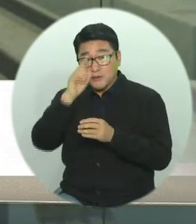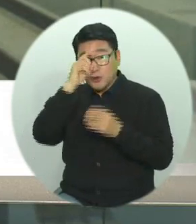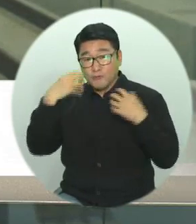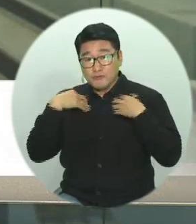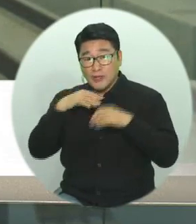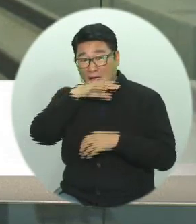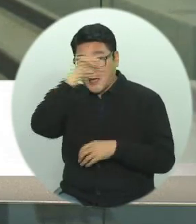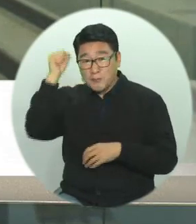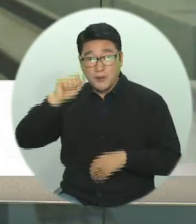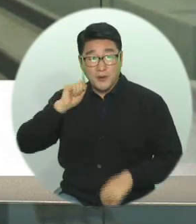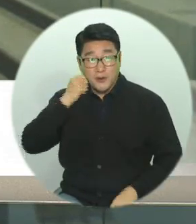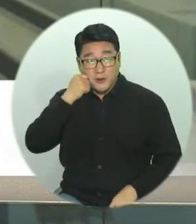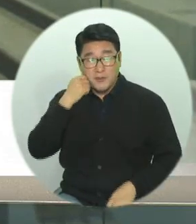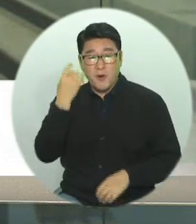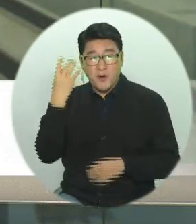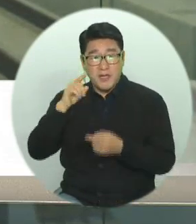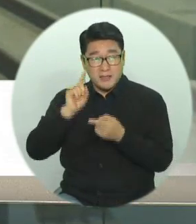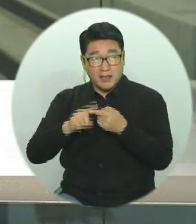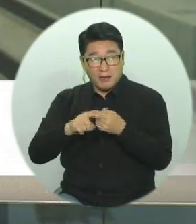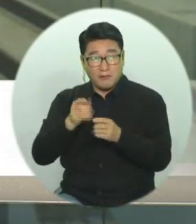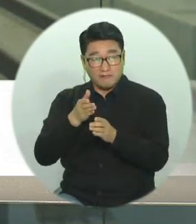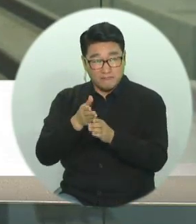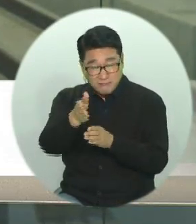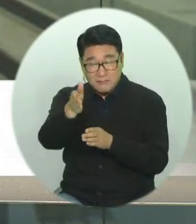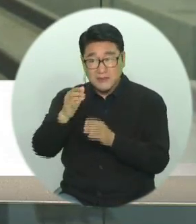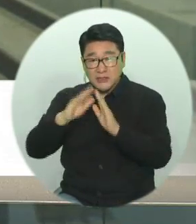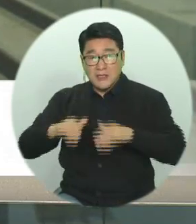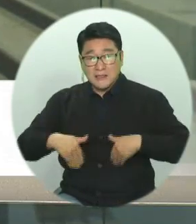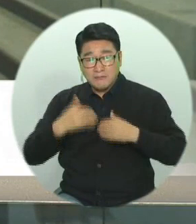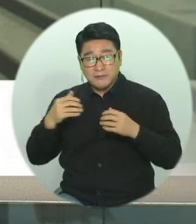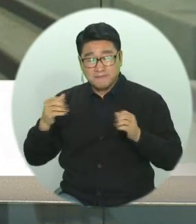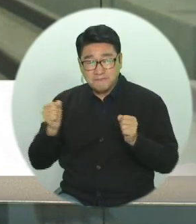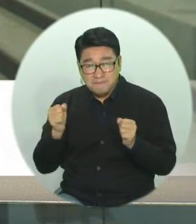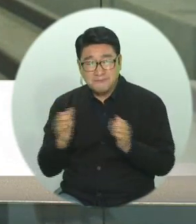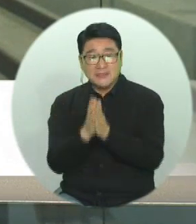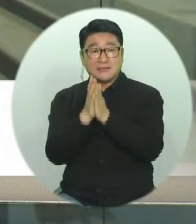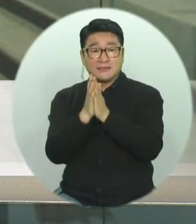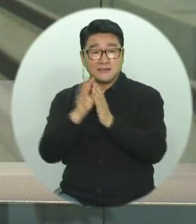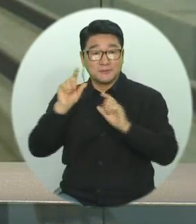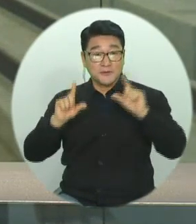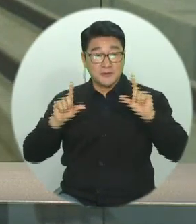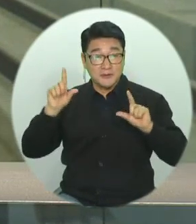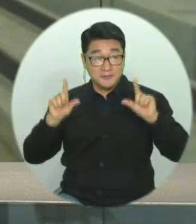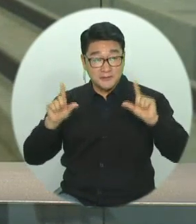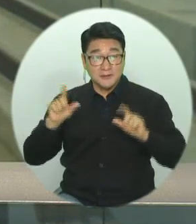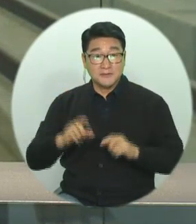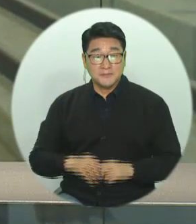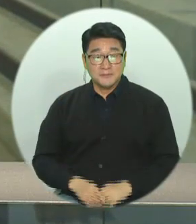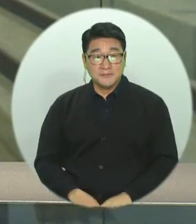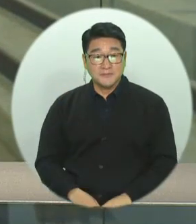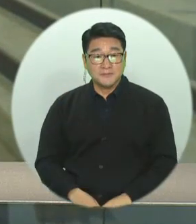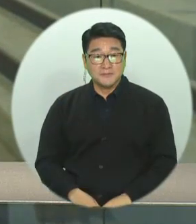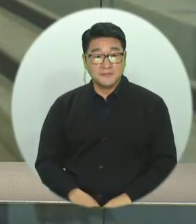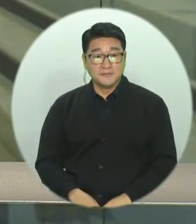힘드니 원한대로 가야 한다는 절 도 돌라는 모입니다 영기가